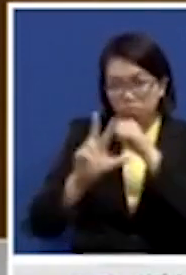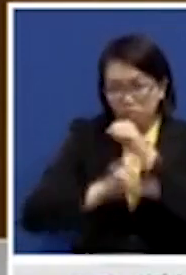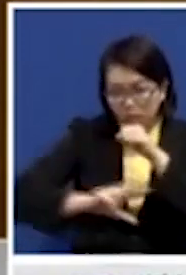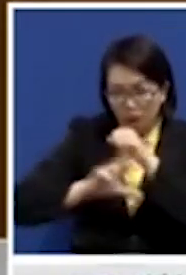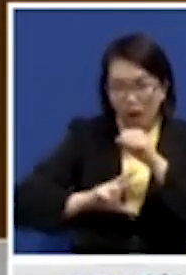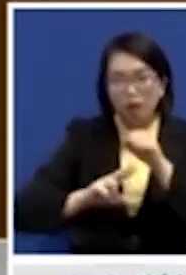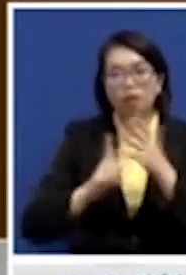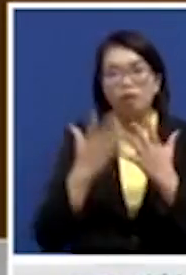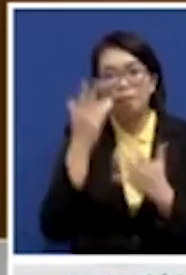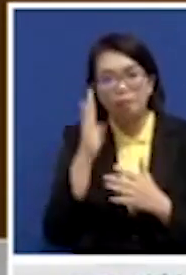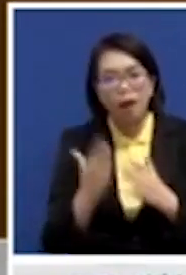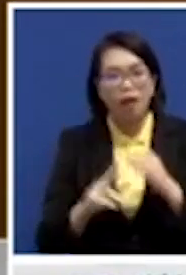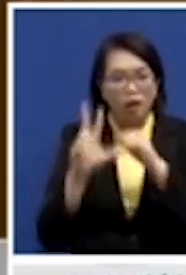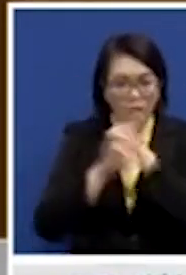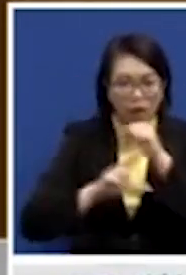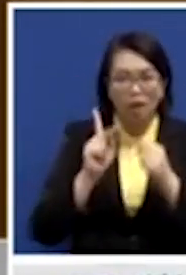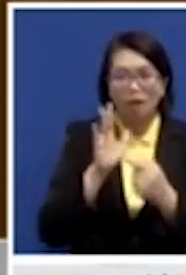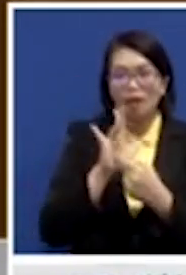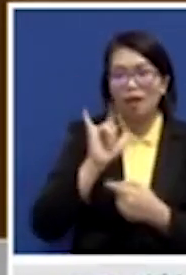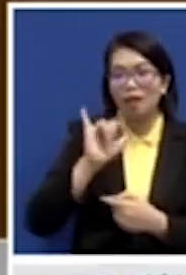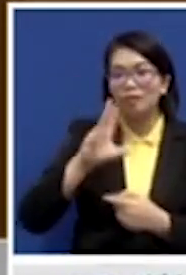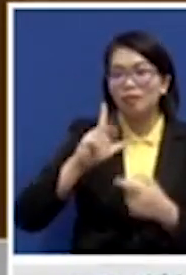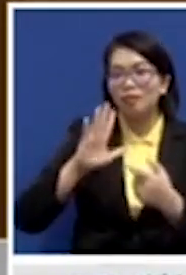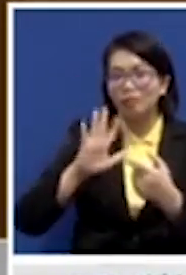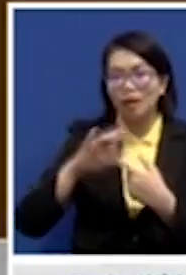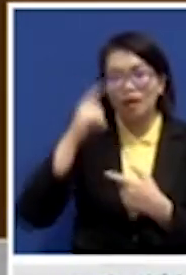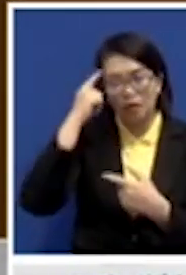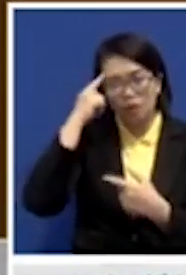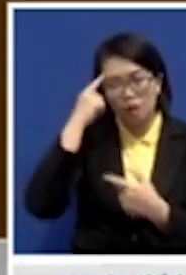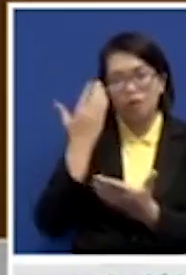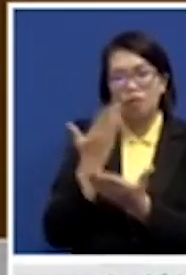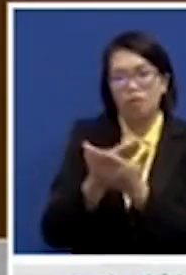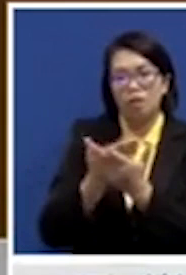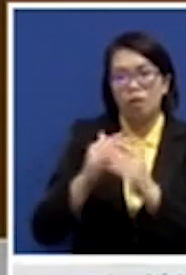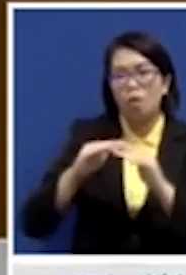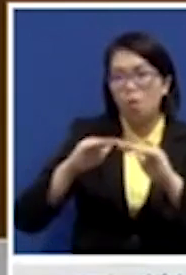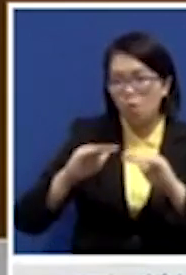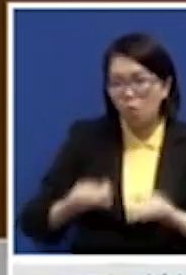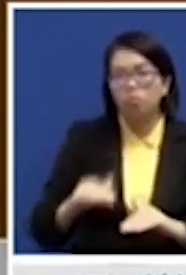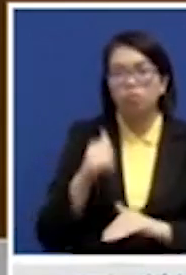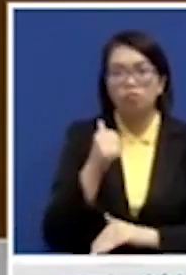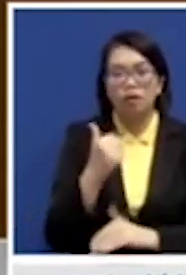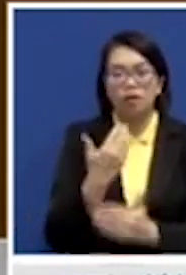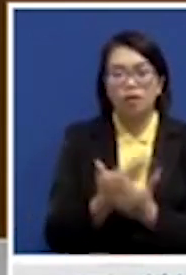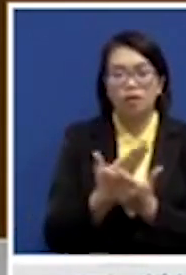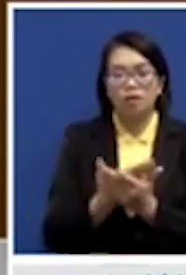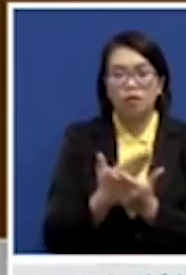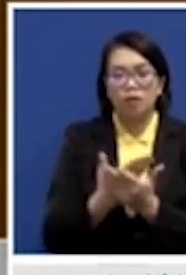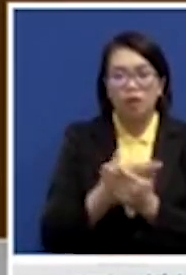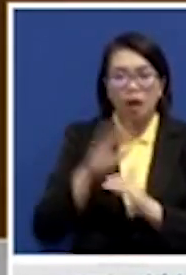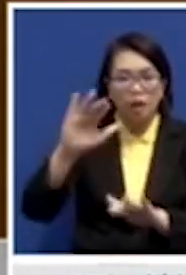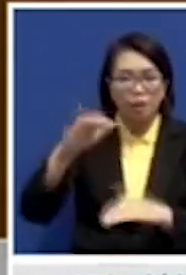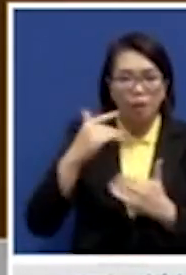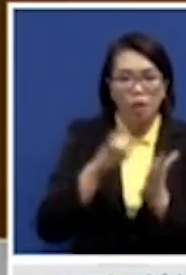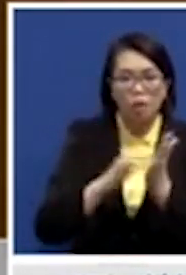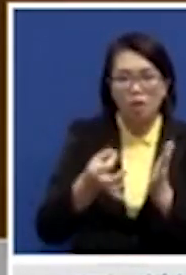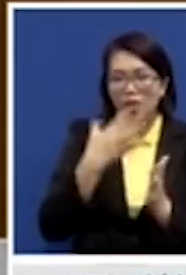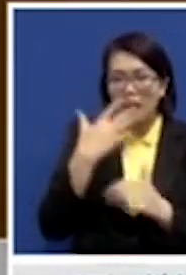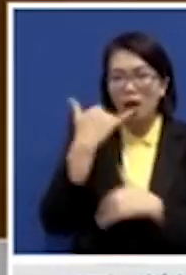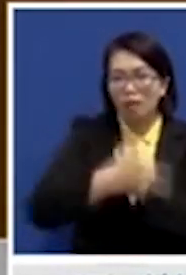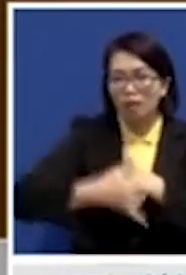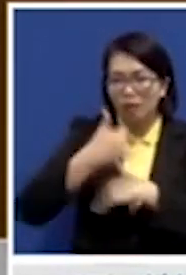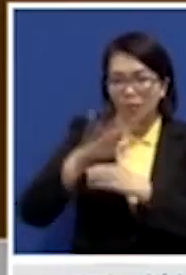ความเชื่อมั่นว่าจะเป็นการลดภาระลดค่าใช้จ่ายของประเทศแล้วก็